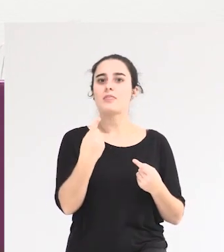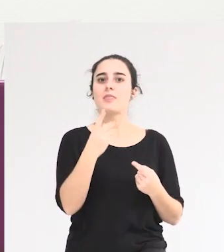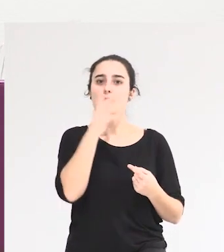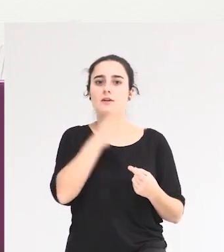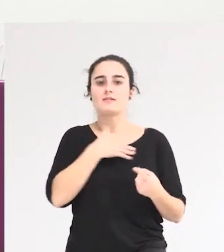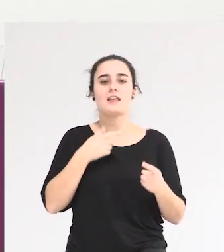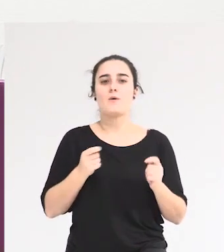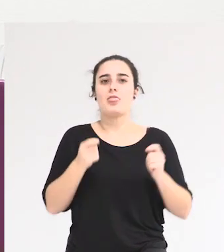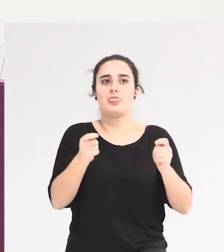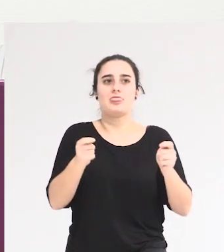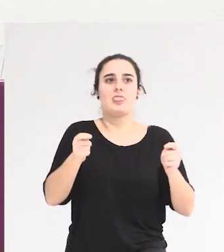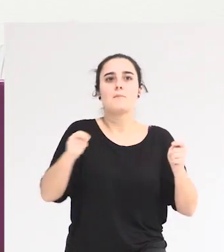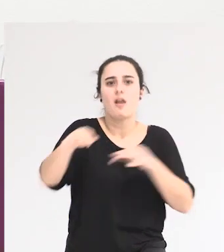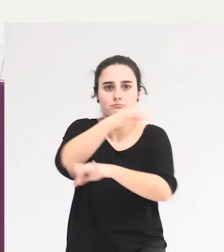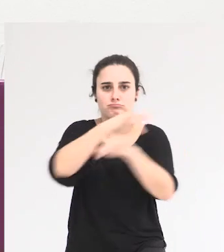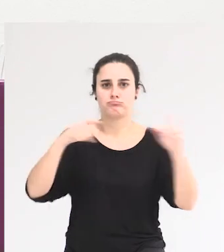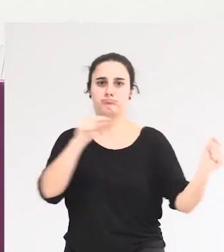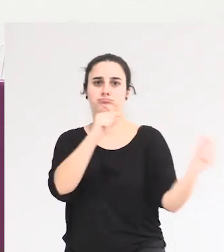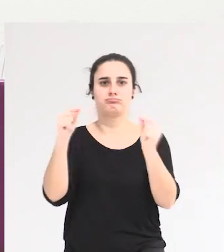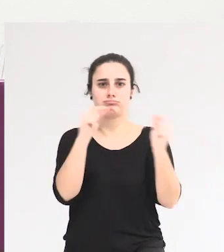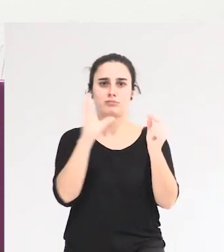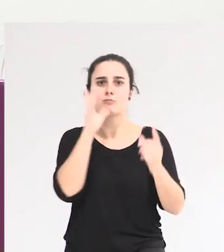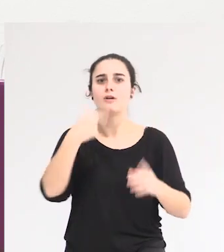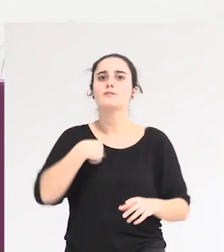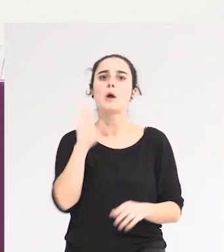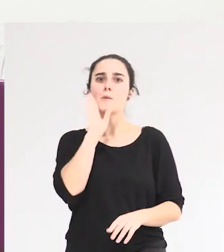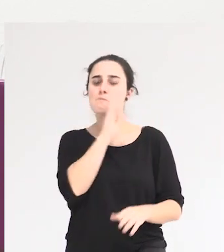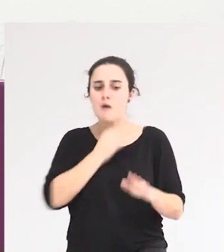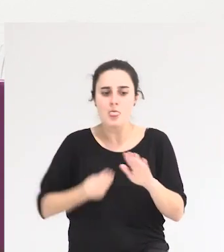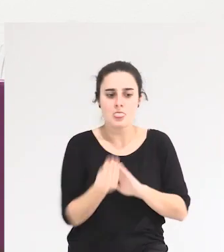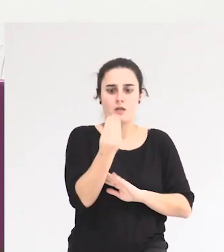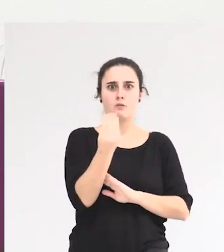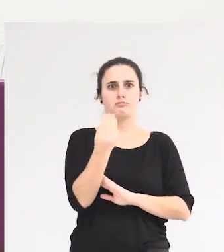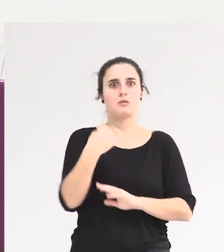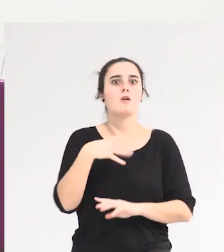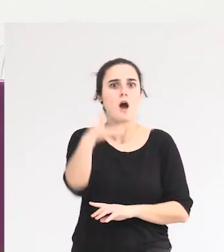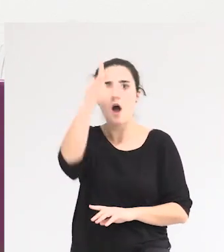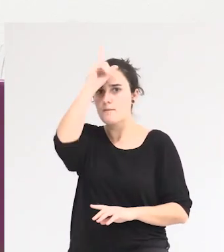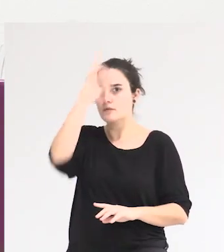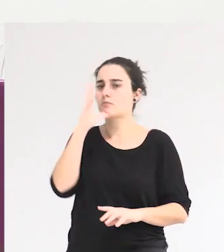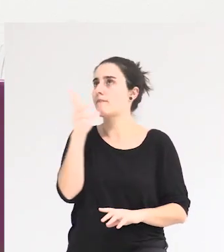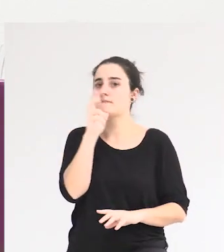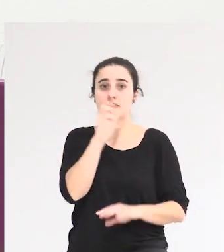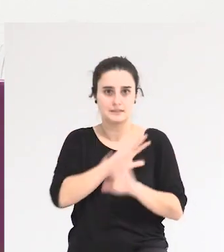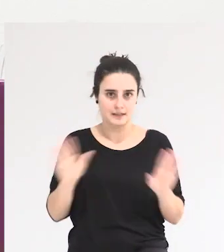ez? Bai, da mutu egiten naiz ama izatea, ze gauza terriblea den hori izatea, ez? Bueno,